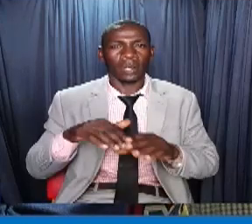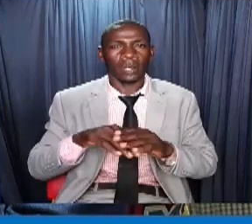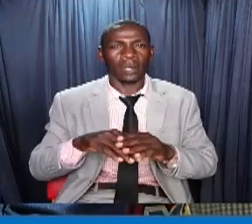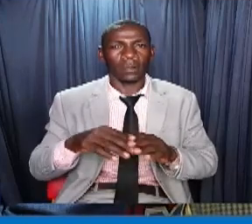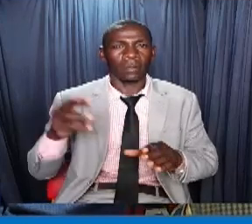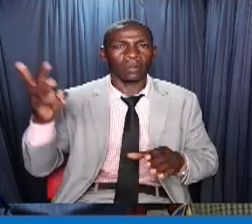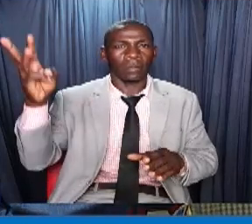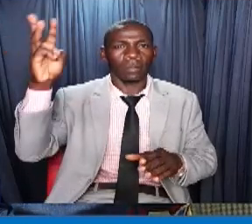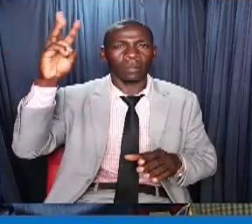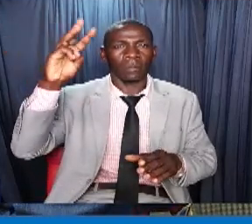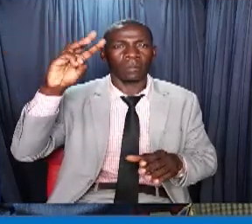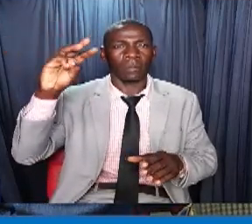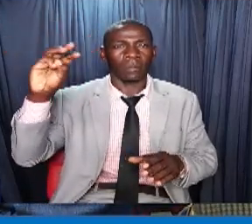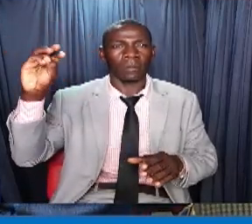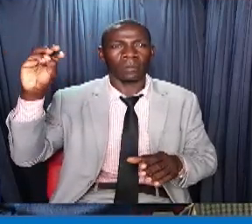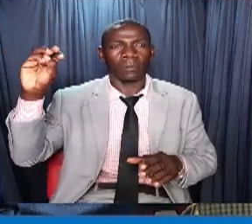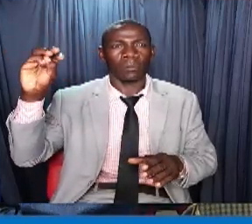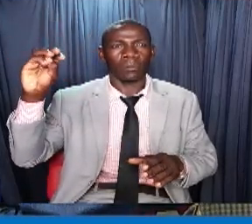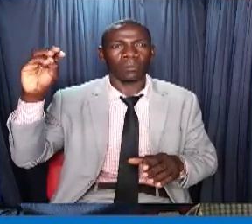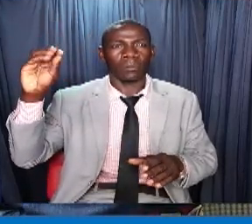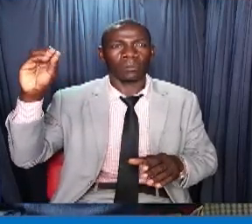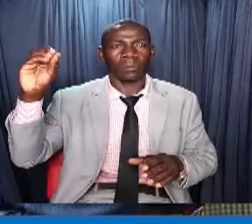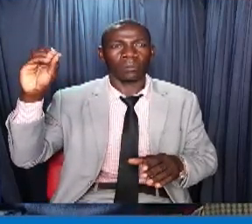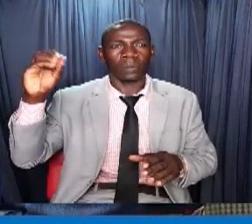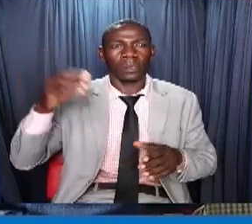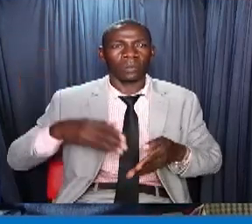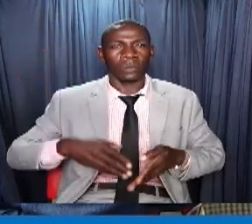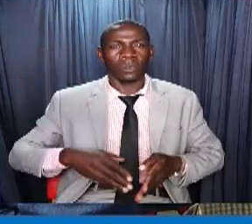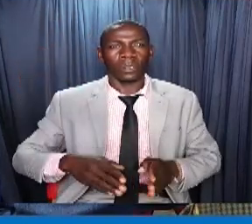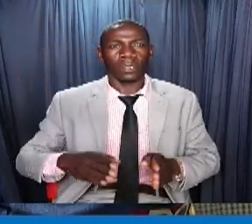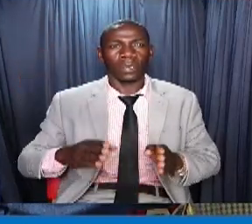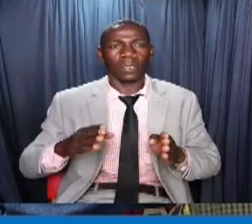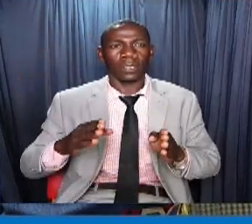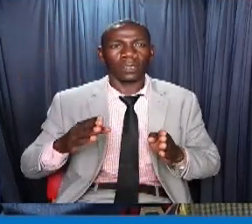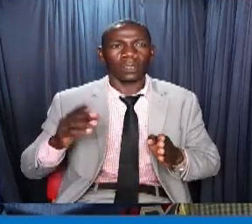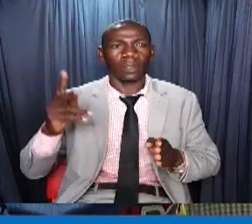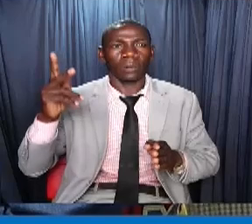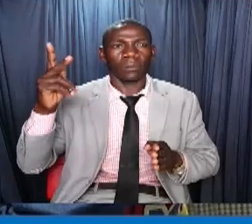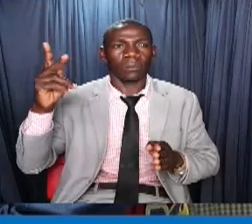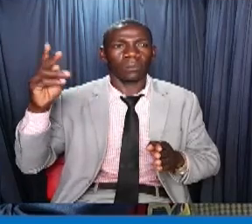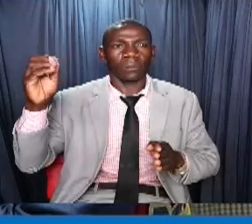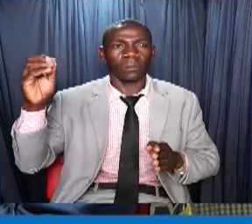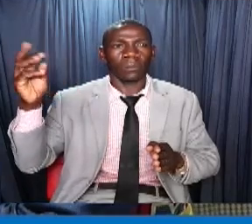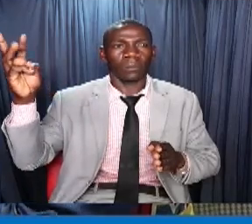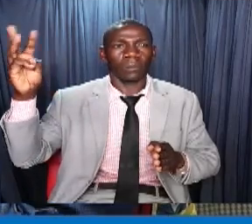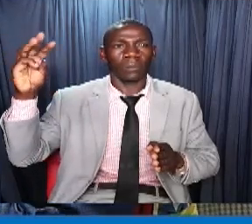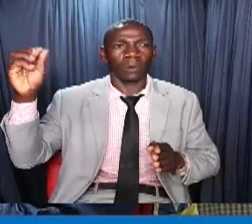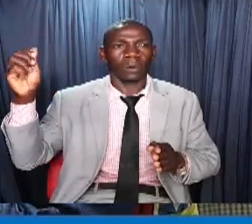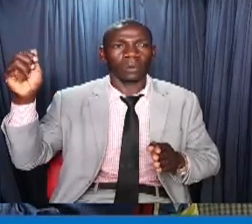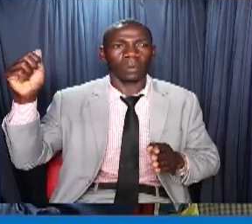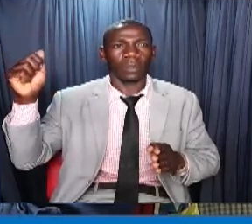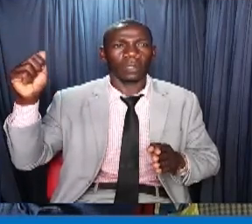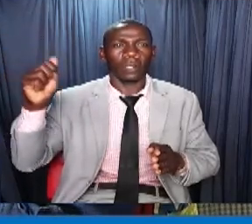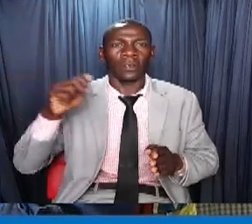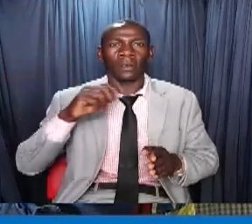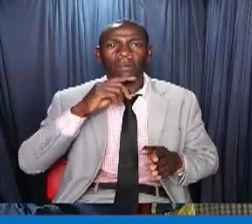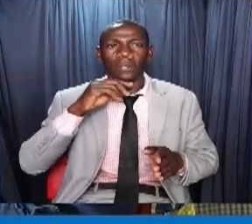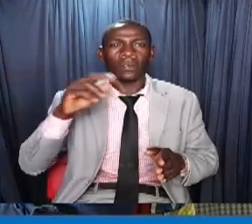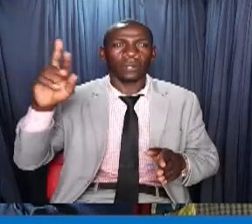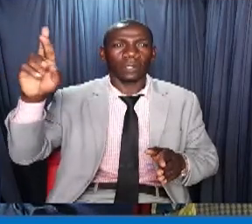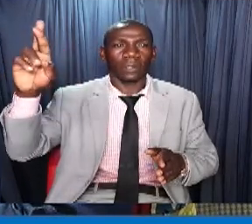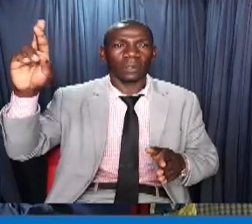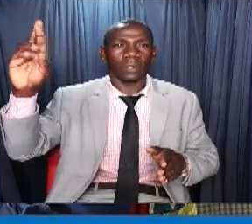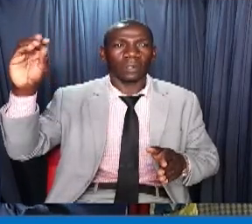Nkoma katika gatuzi la Bukongo. Alizaliwa Bunyonjo Sel Nkoma katika gatuzi la Bukongo. Baba yake ni Ronald